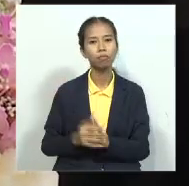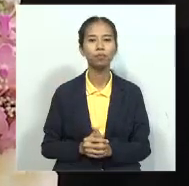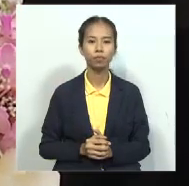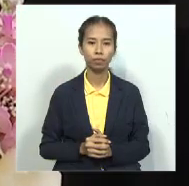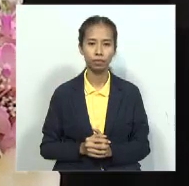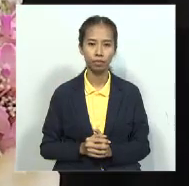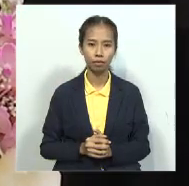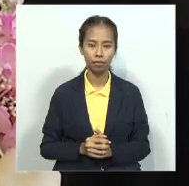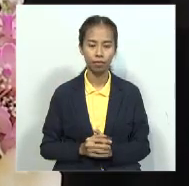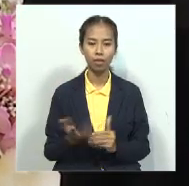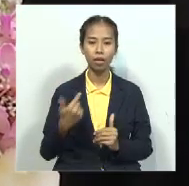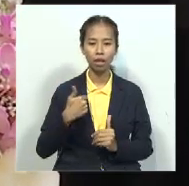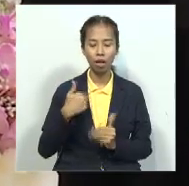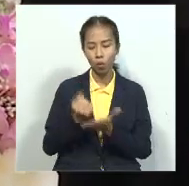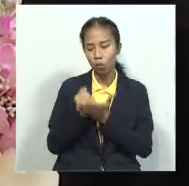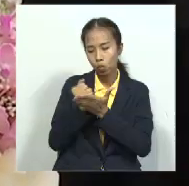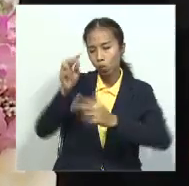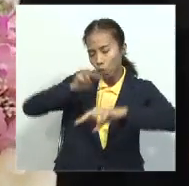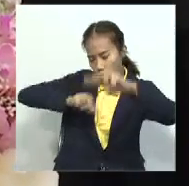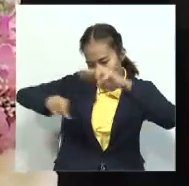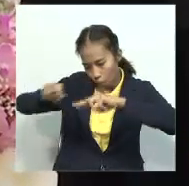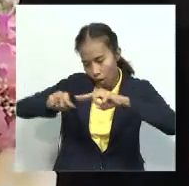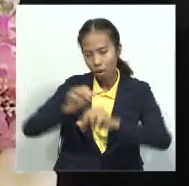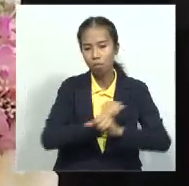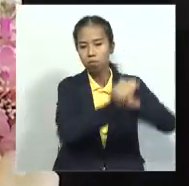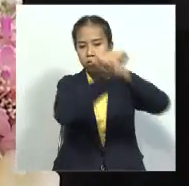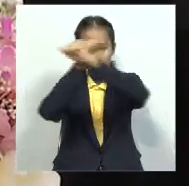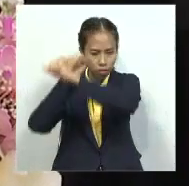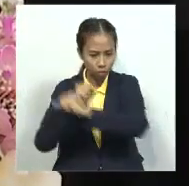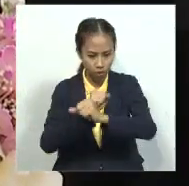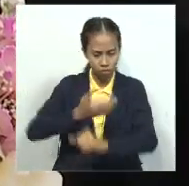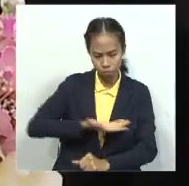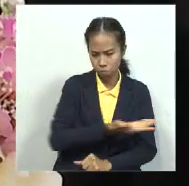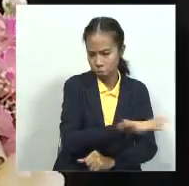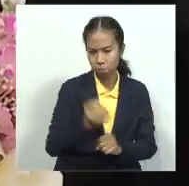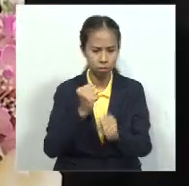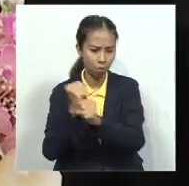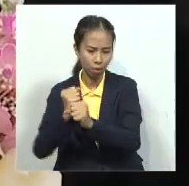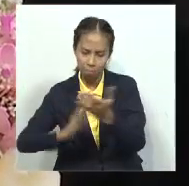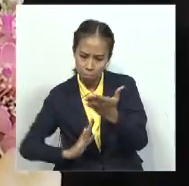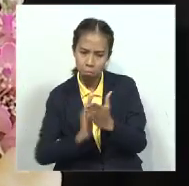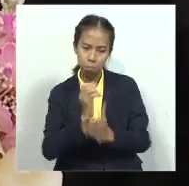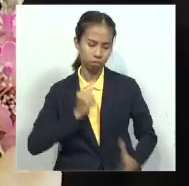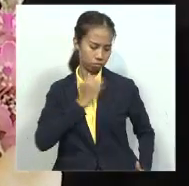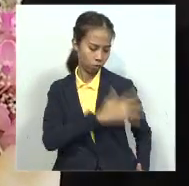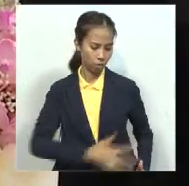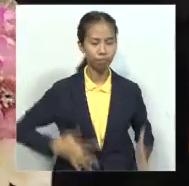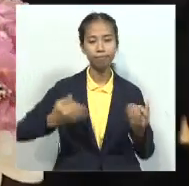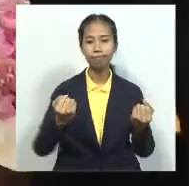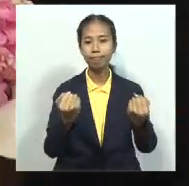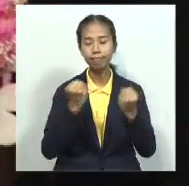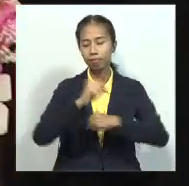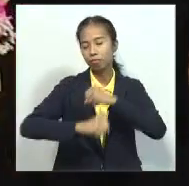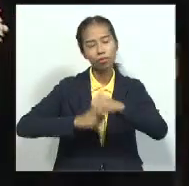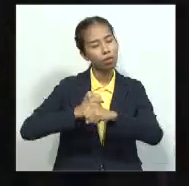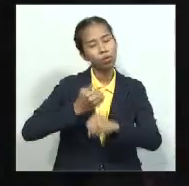านุวงศ์ทุกพระองค์ได้โปรดคุ้มครองปกป้องขอให้ทุกคนประสบความสำเร็จมีสุขภาพที่แข็งแรงอายุยืน